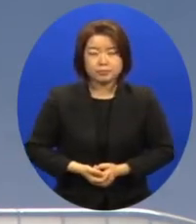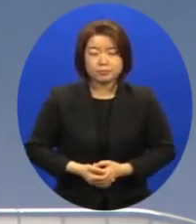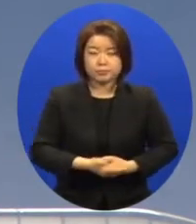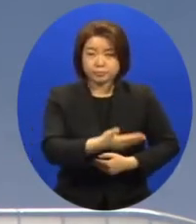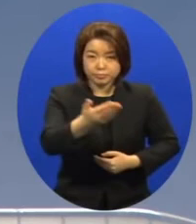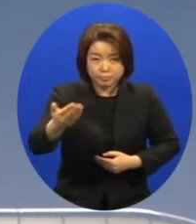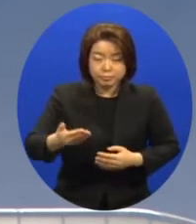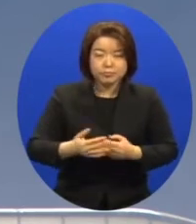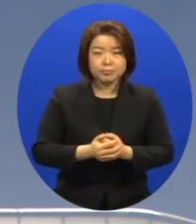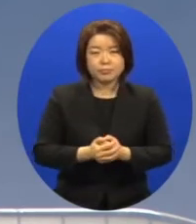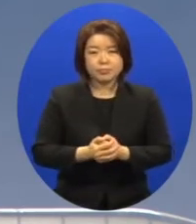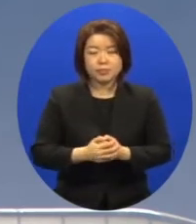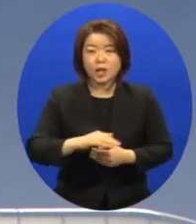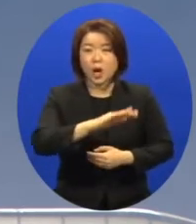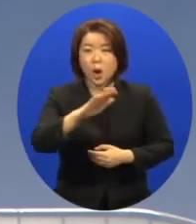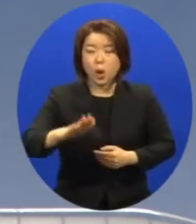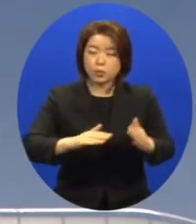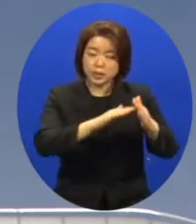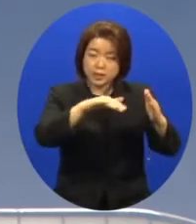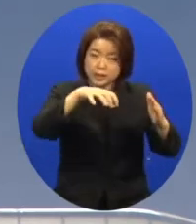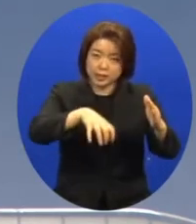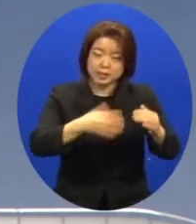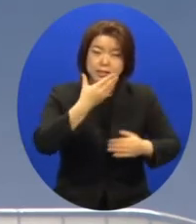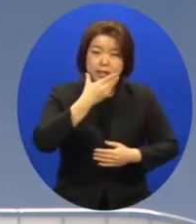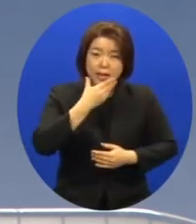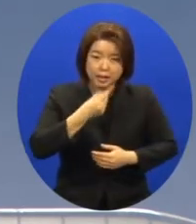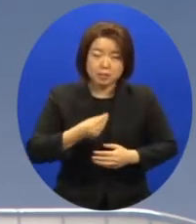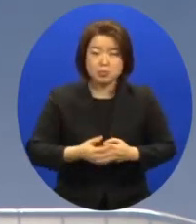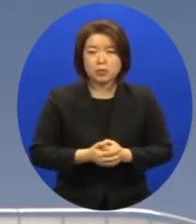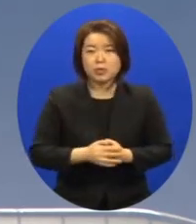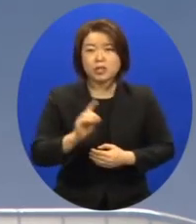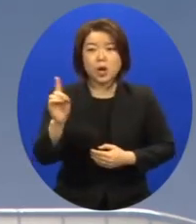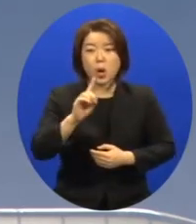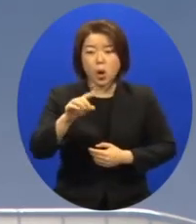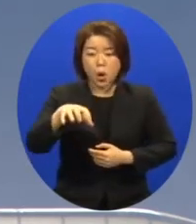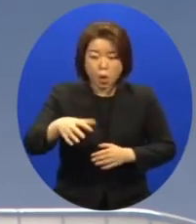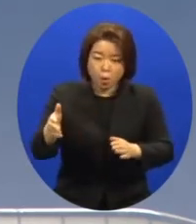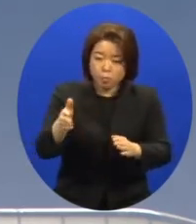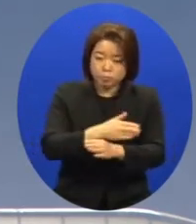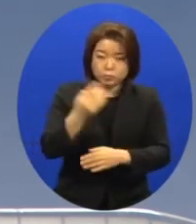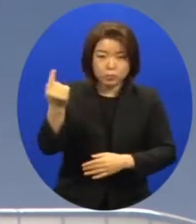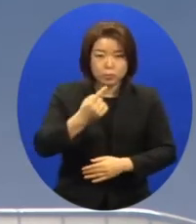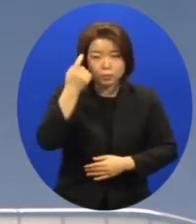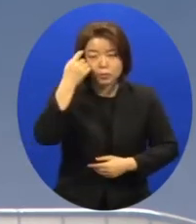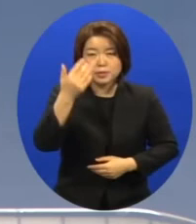여러분 우리 가정에 행복이 어디서 옵니까